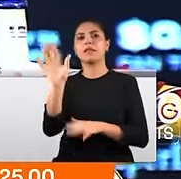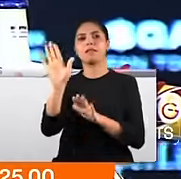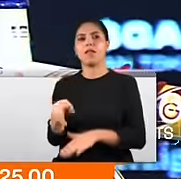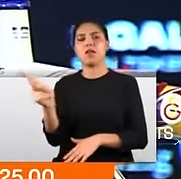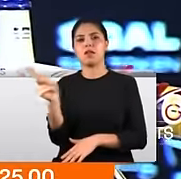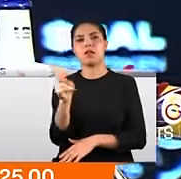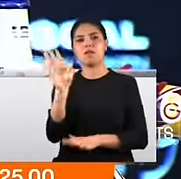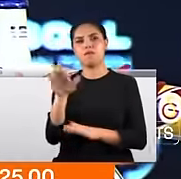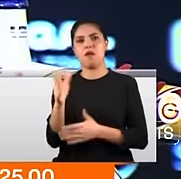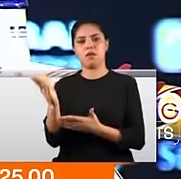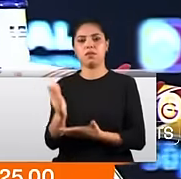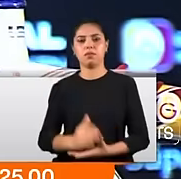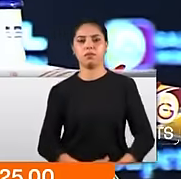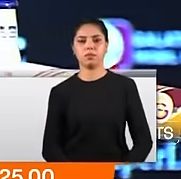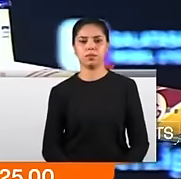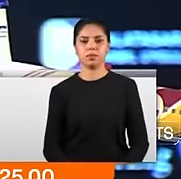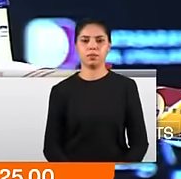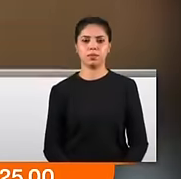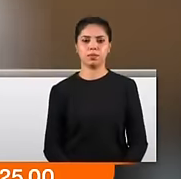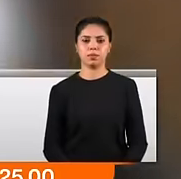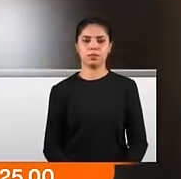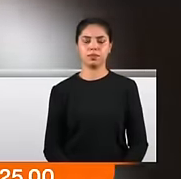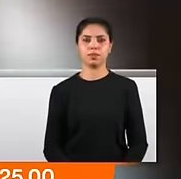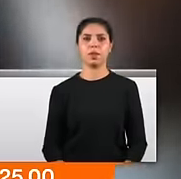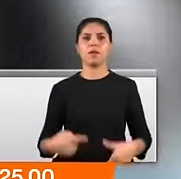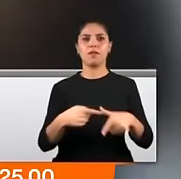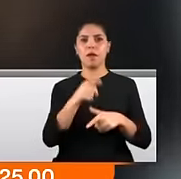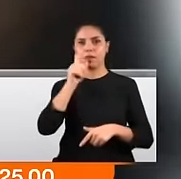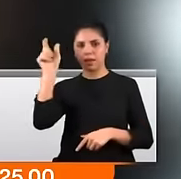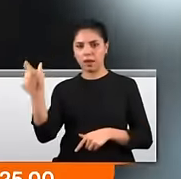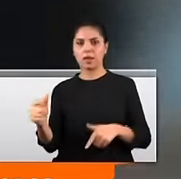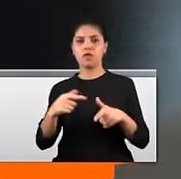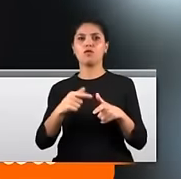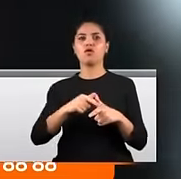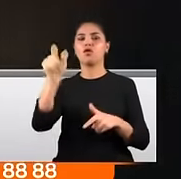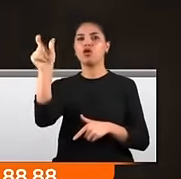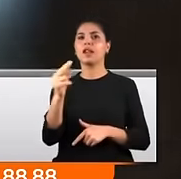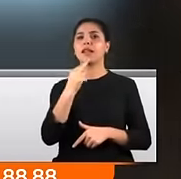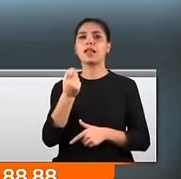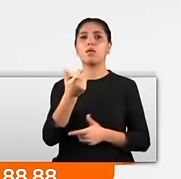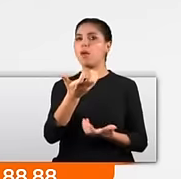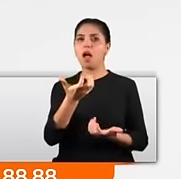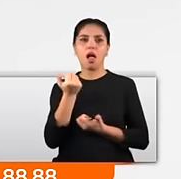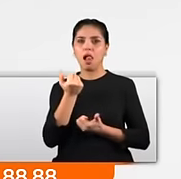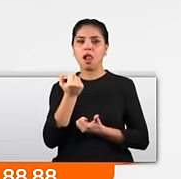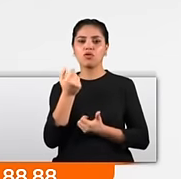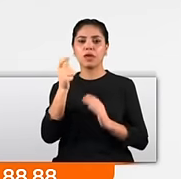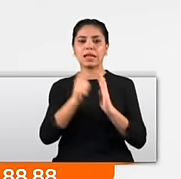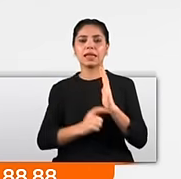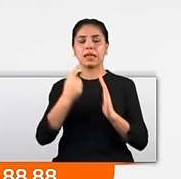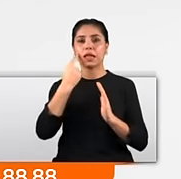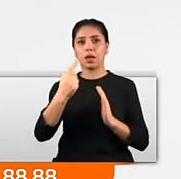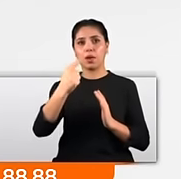yok. Haberim olmayan bir şeye yorum yapmayın. Fatih Terim ve Fulya Terim'in ne kadar alacaklı olduğuysa listeye göre